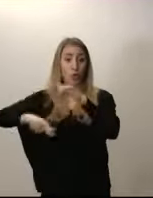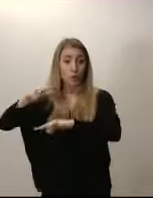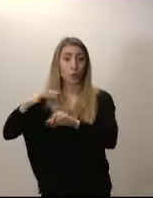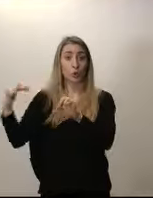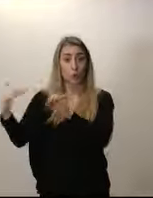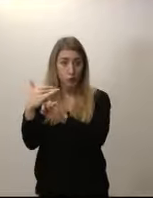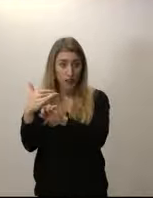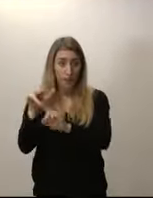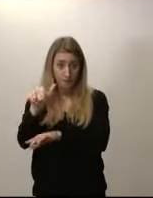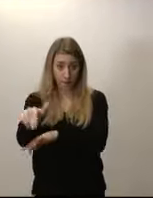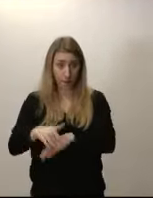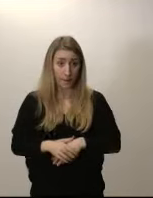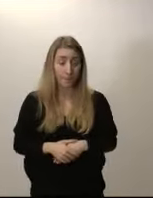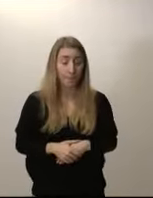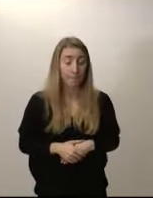de l'accession sociale.